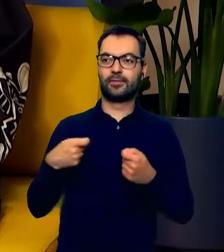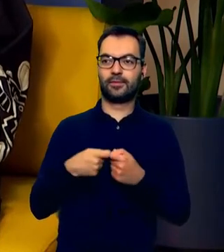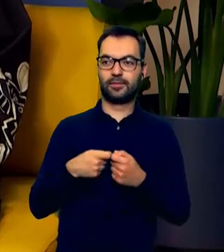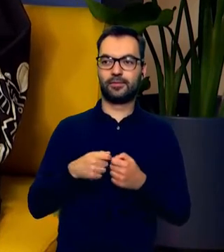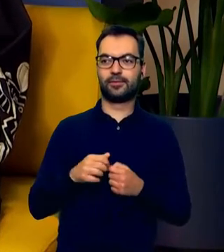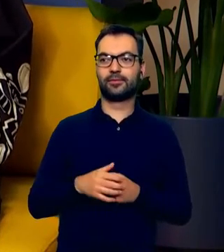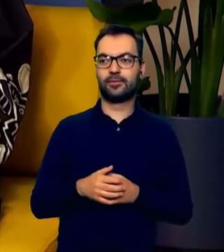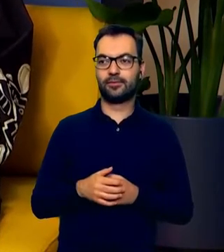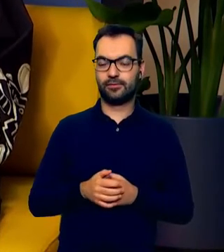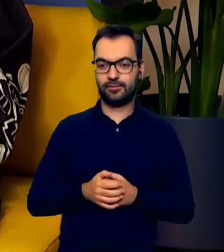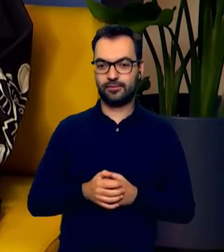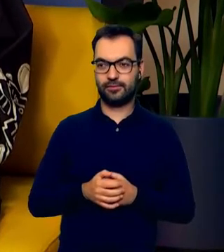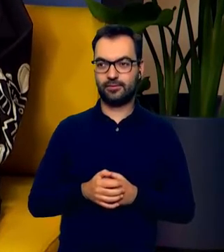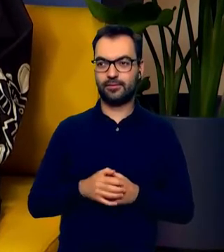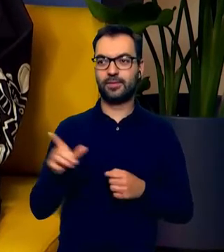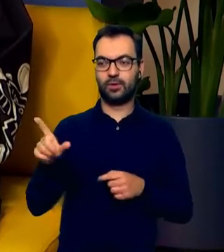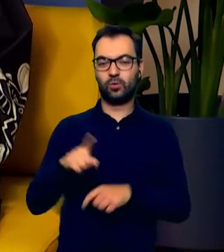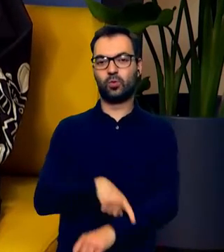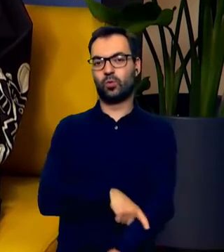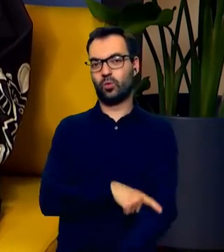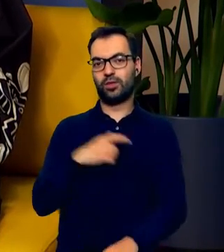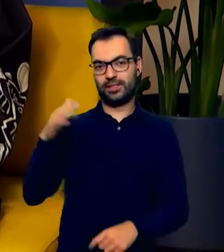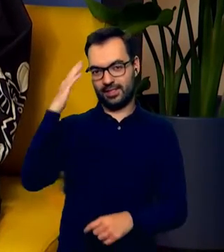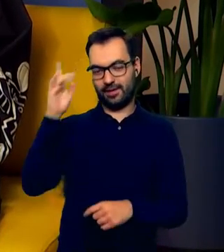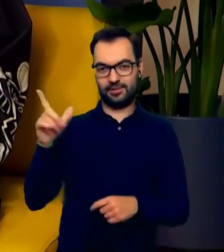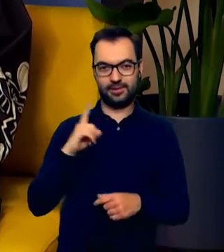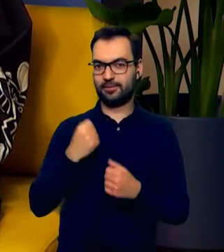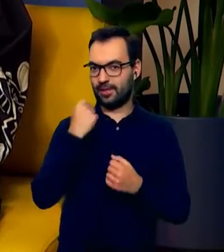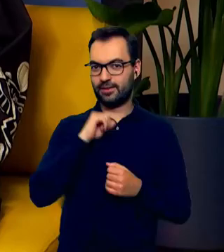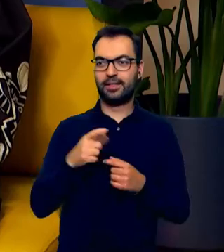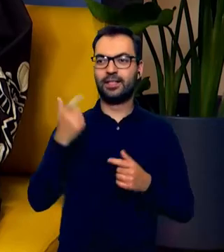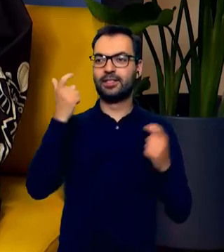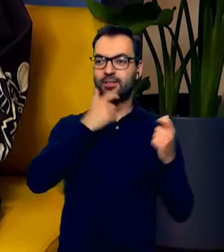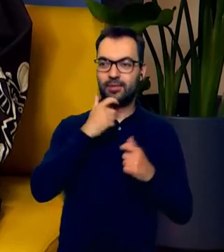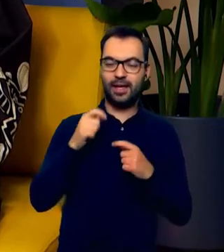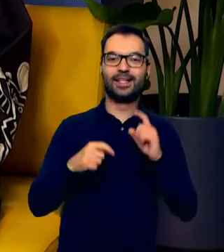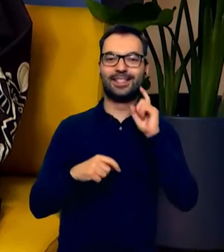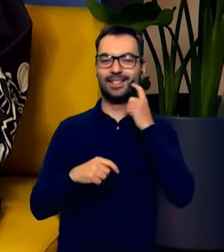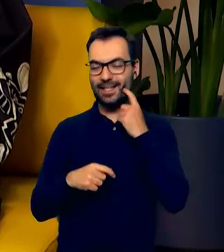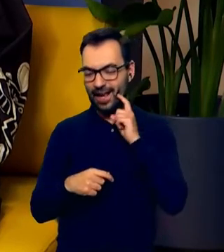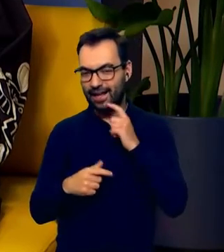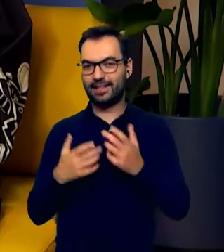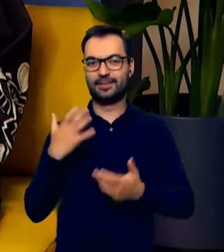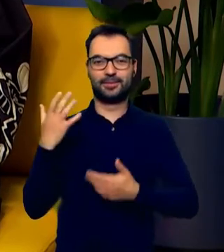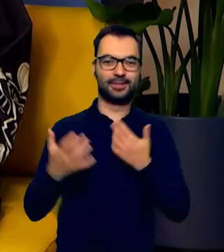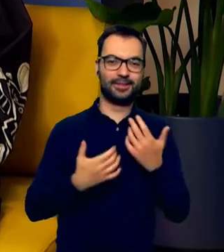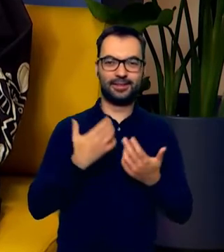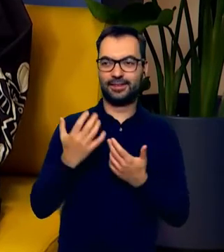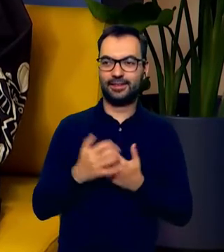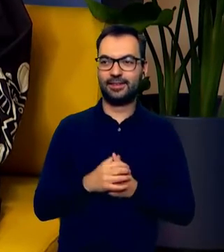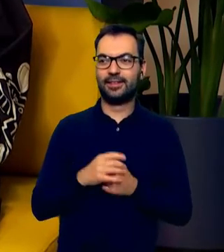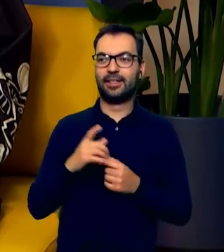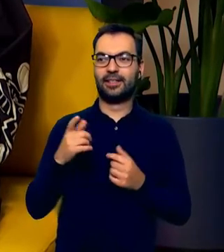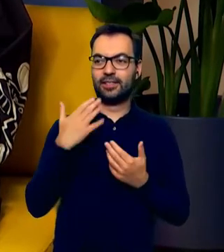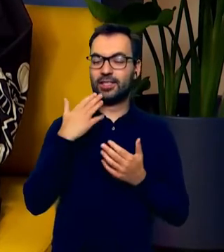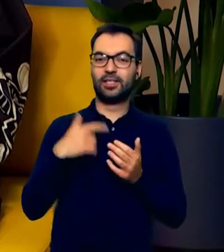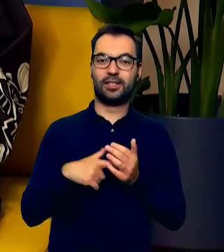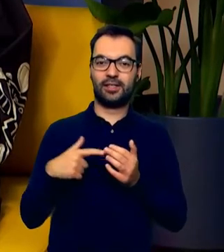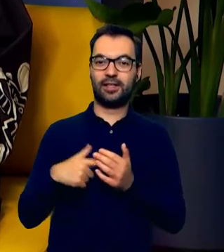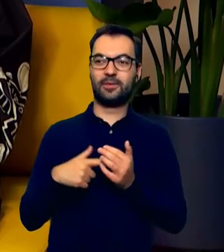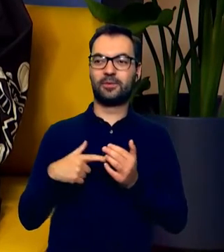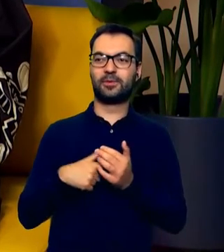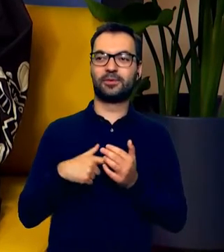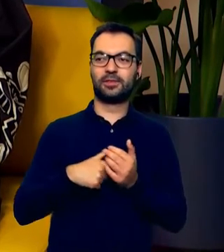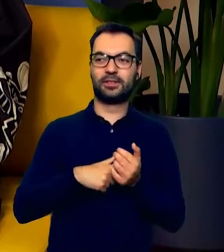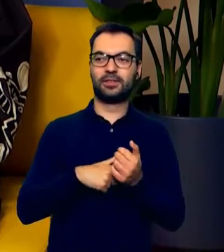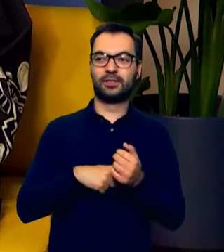korcu maku, znamy się bardzo długo, ale śmiech i sarkazm i takie to jest coś, co pozwala nam